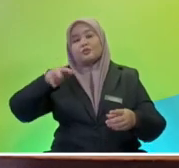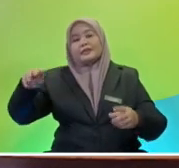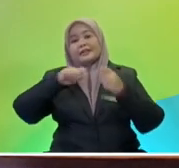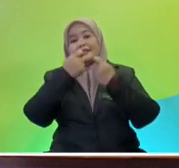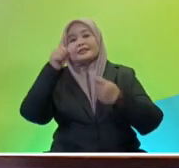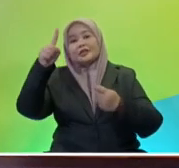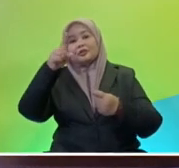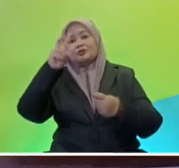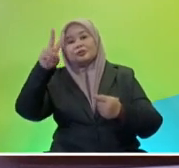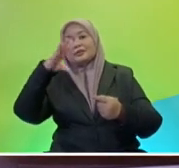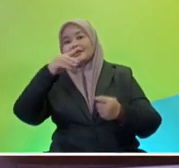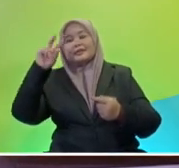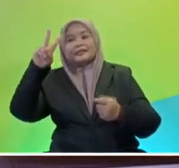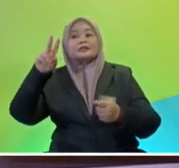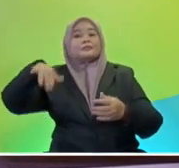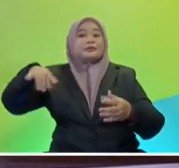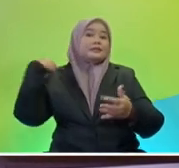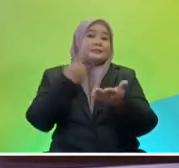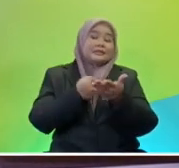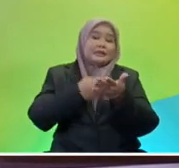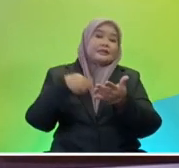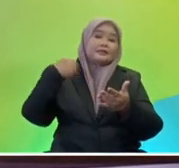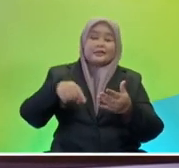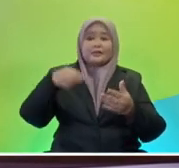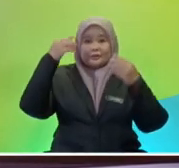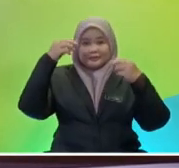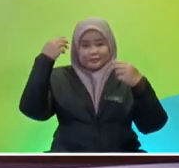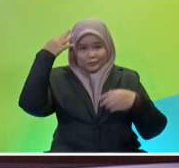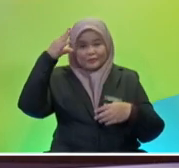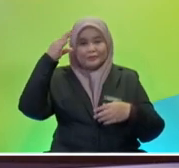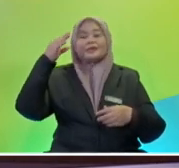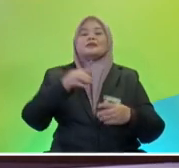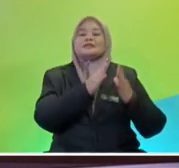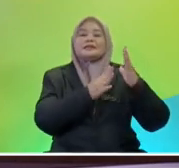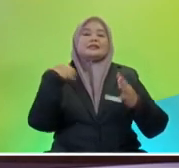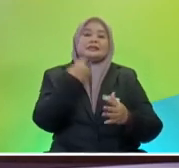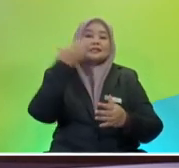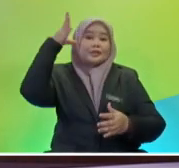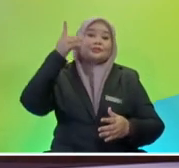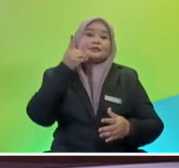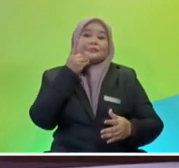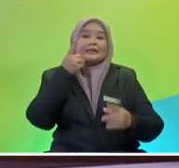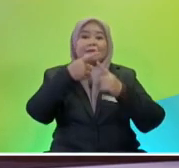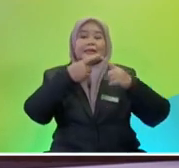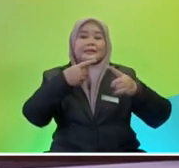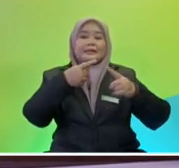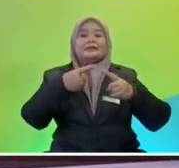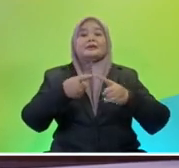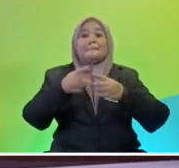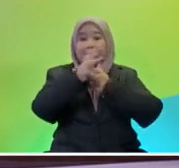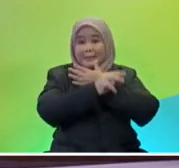dan tiga sebelum perbincangan kita saya kenalkan dahulu guru bahasa isyarat kitamarudin daripada